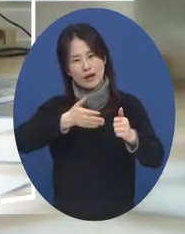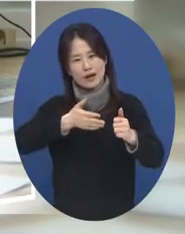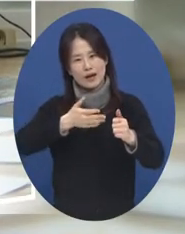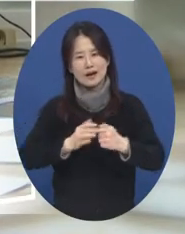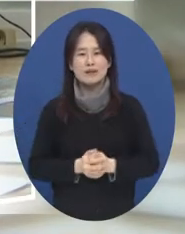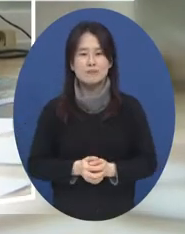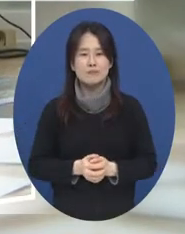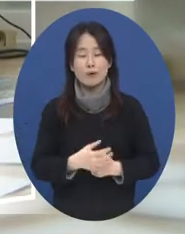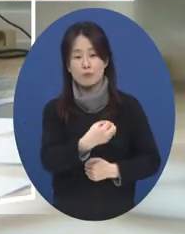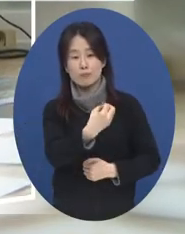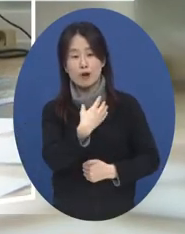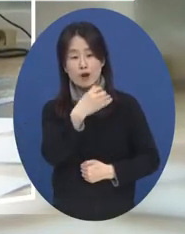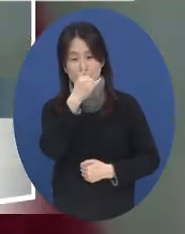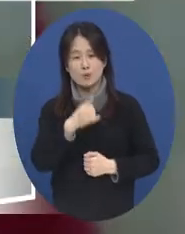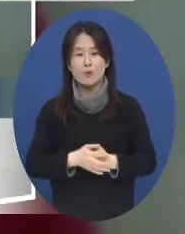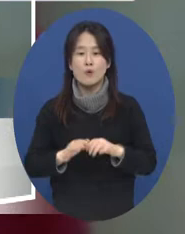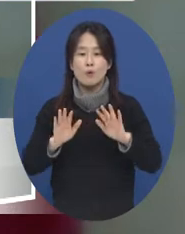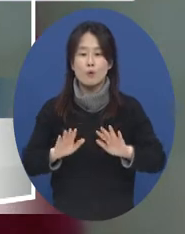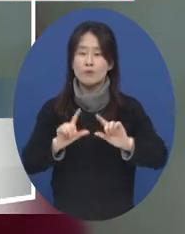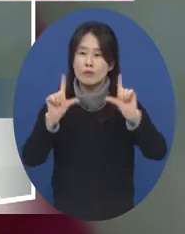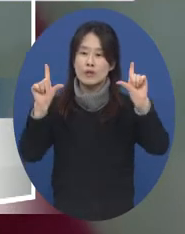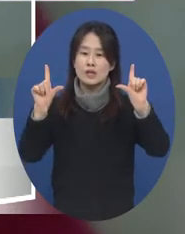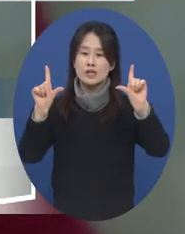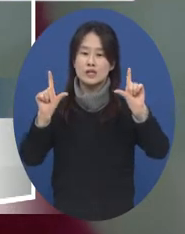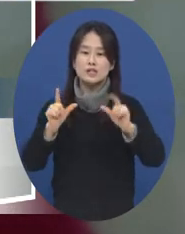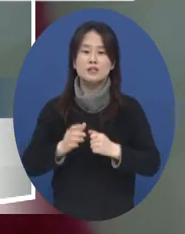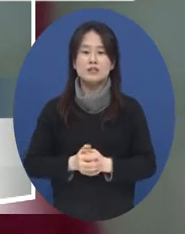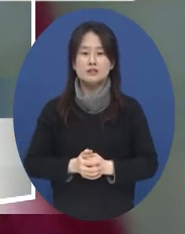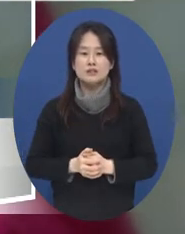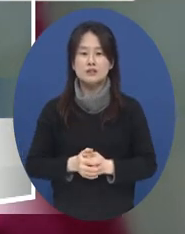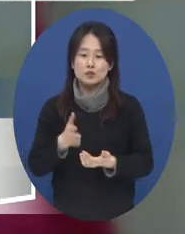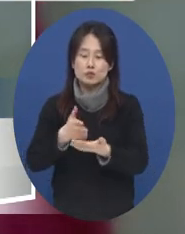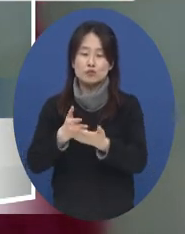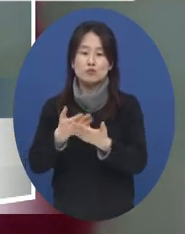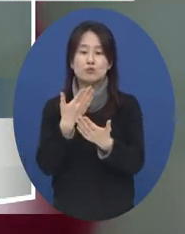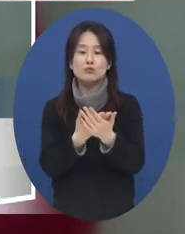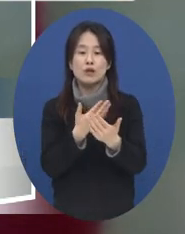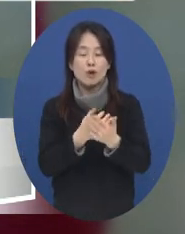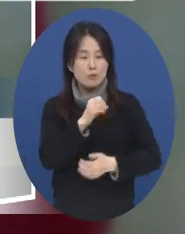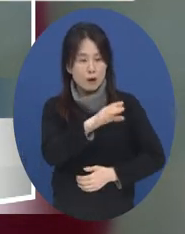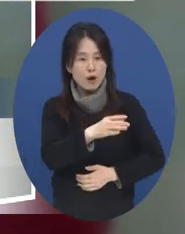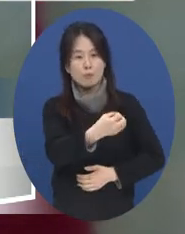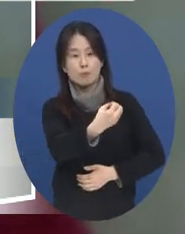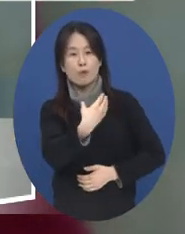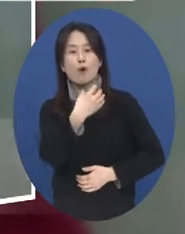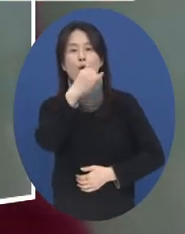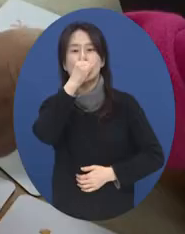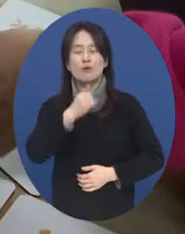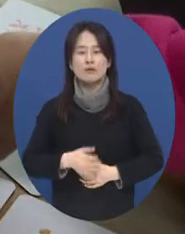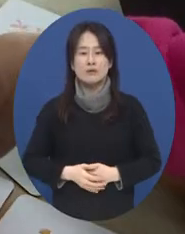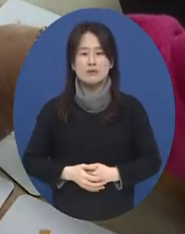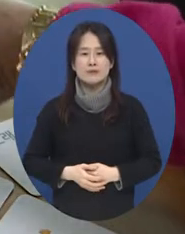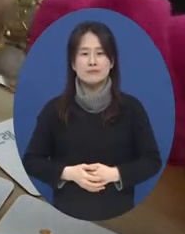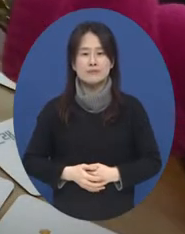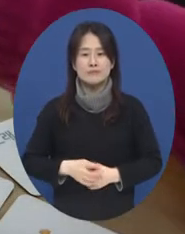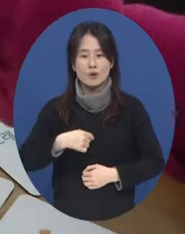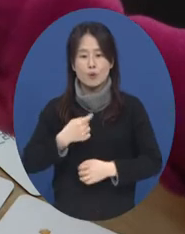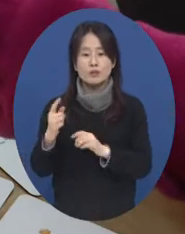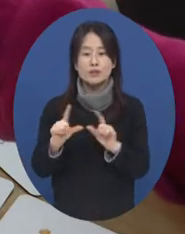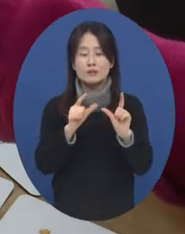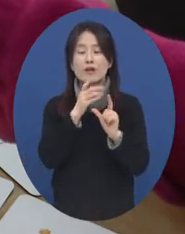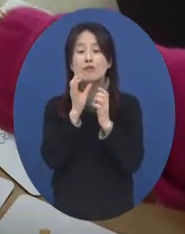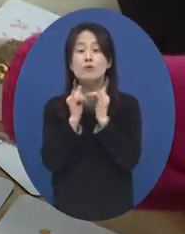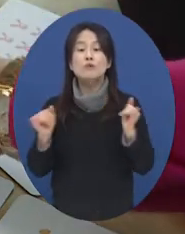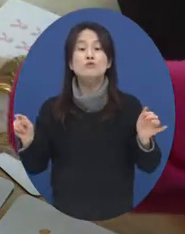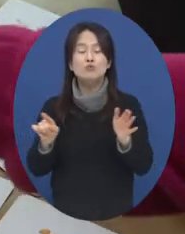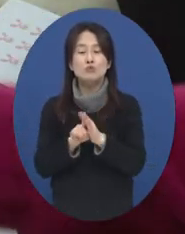음 하다 그러면 하고 또 오늘의 날씨도 늦었어도 1 알람은 또 해주고 홀로 사는